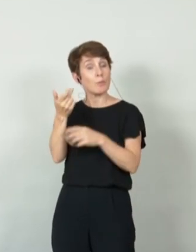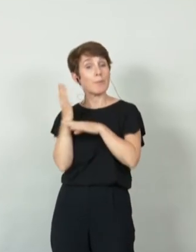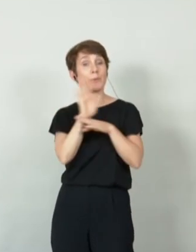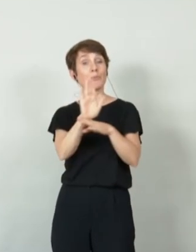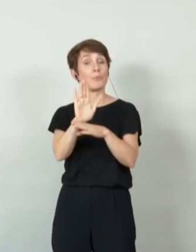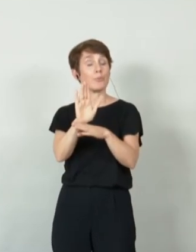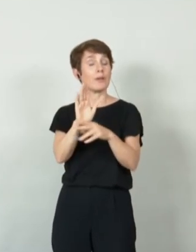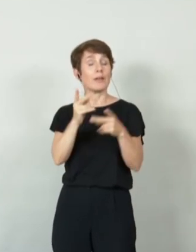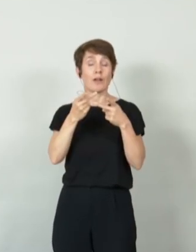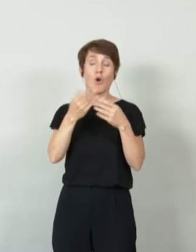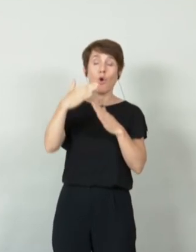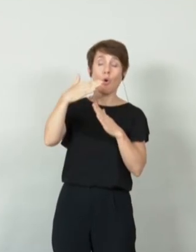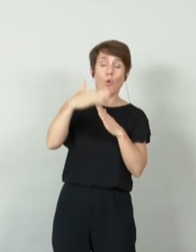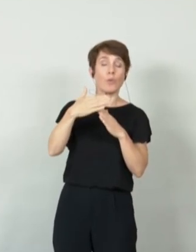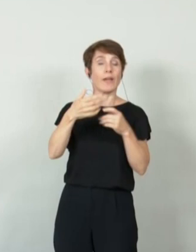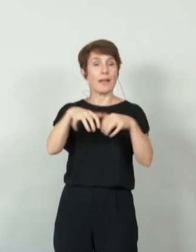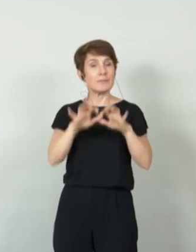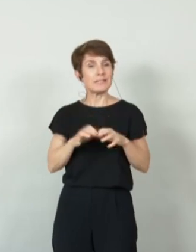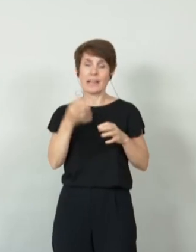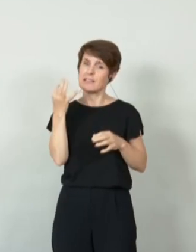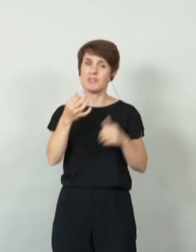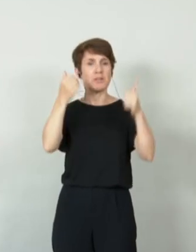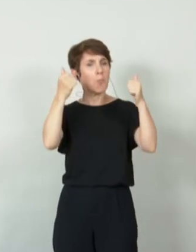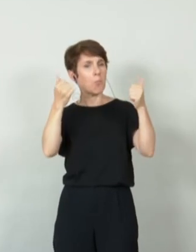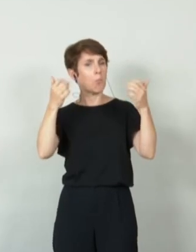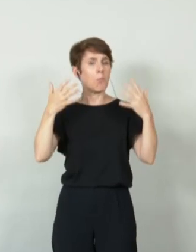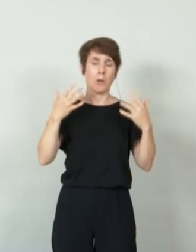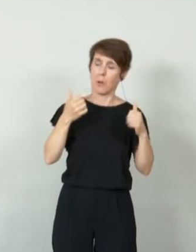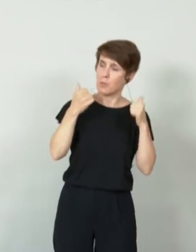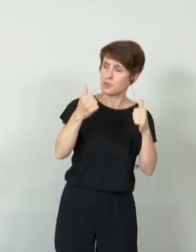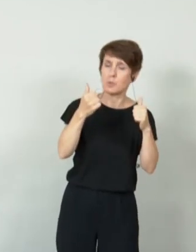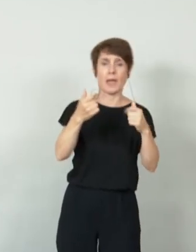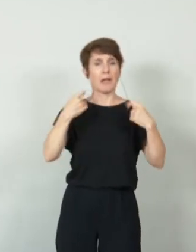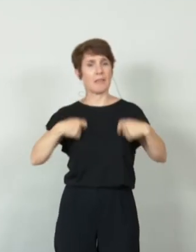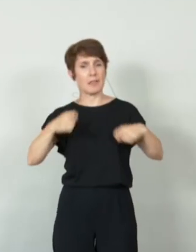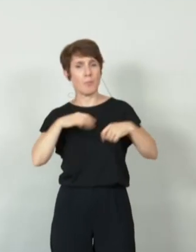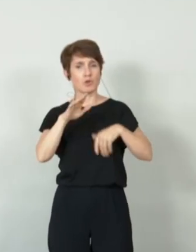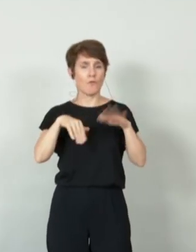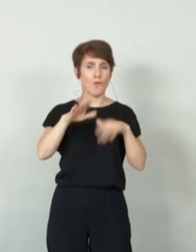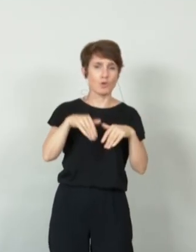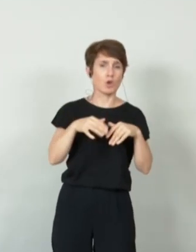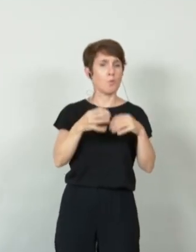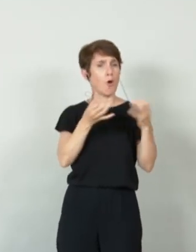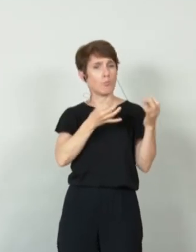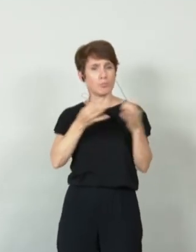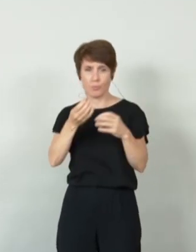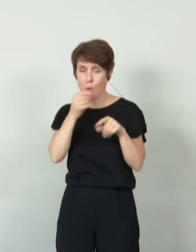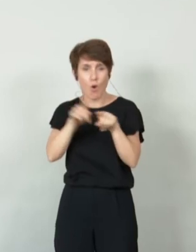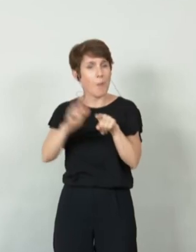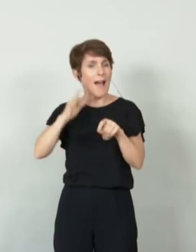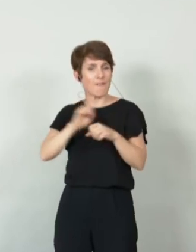compte administratif 2021 croissance des recettes dépenses de fonctionnement et d'investissement en retrouvant leur niveau préco vide